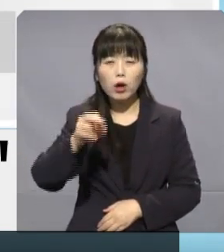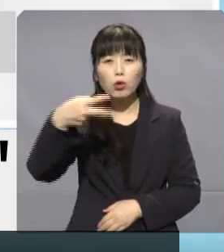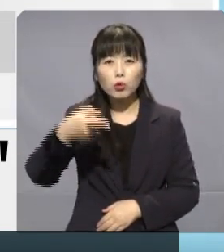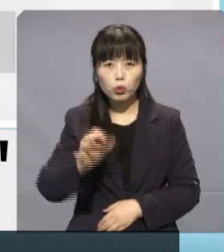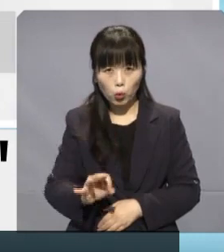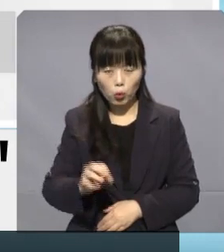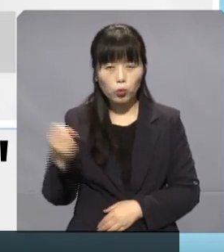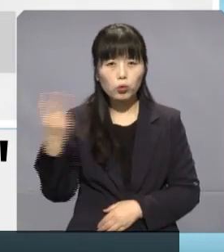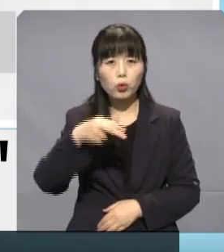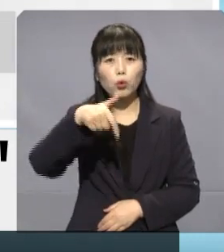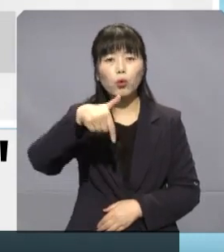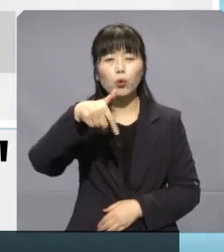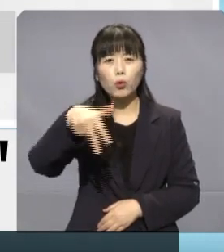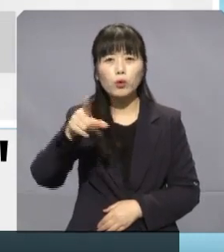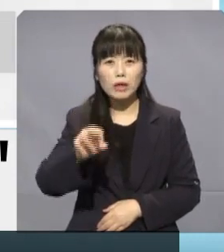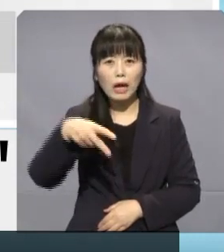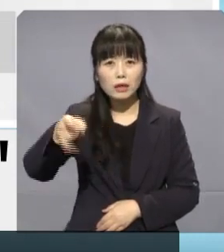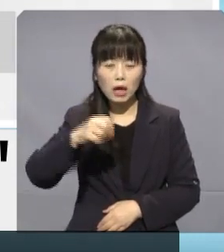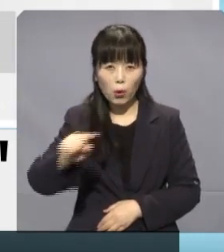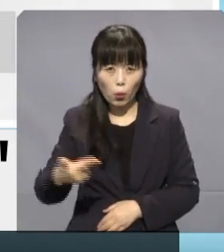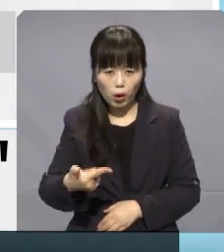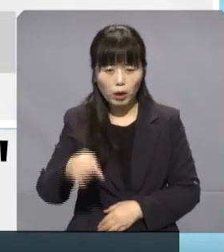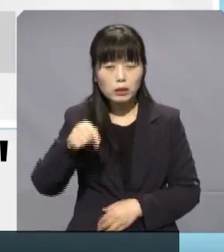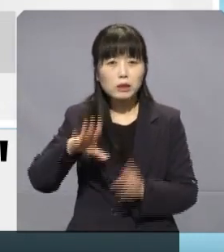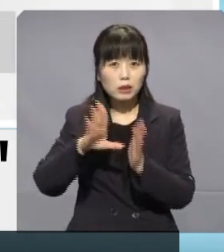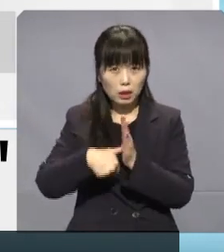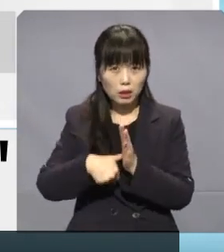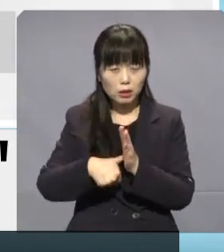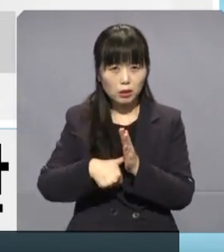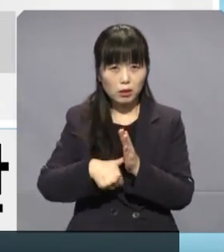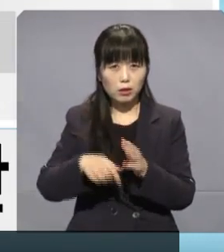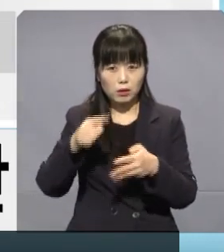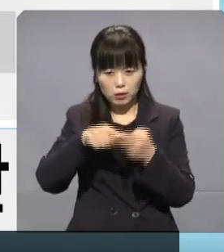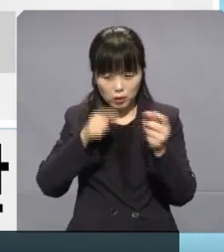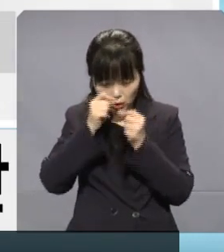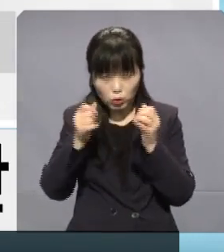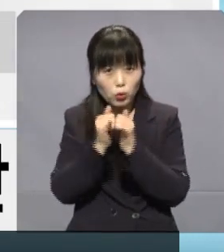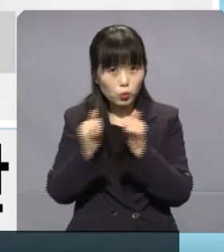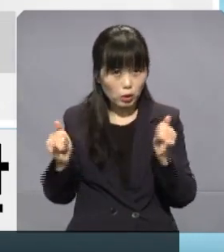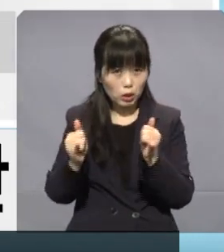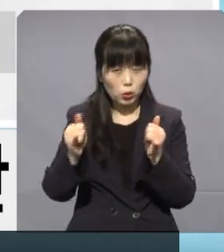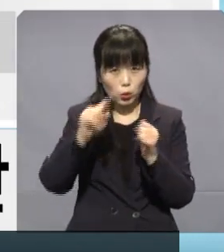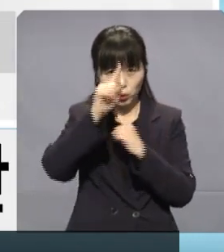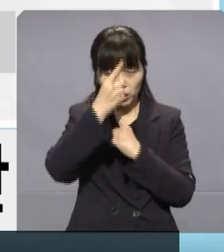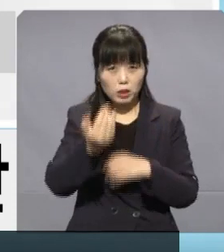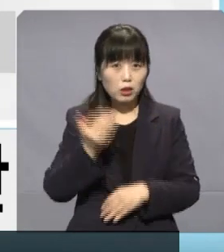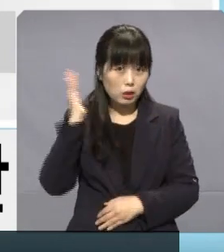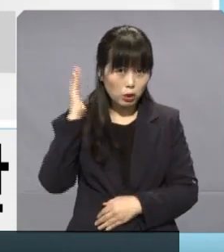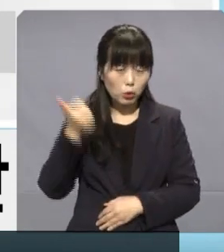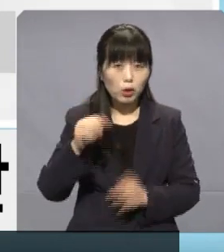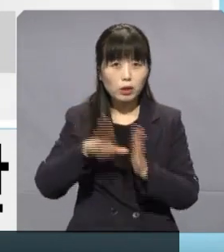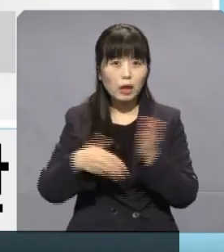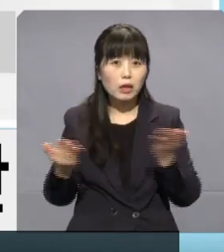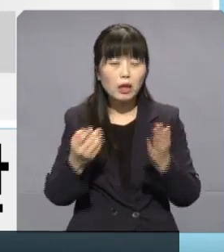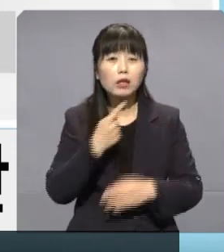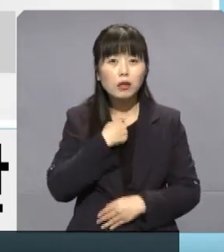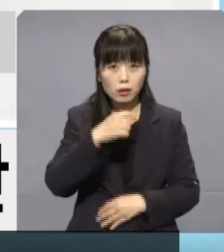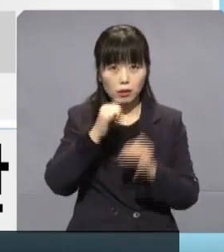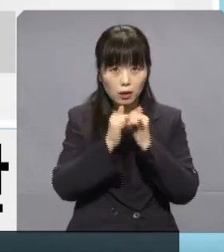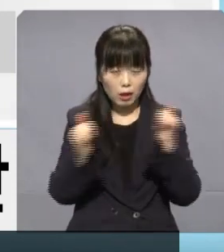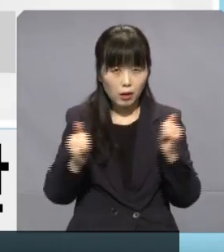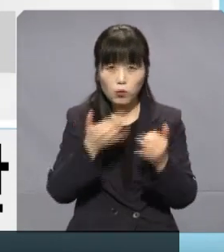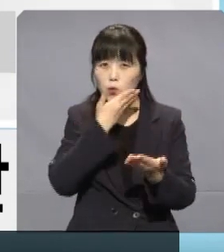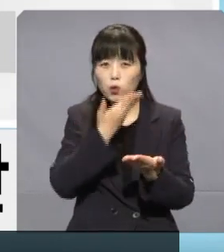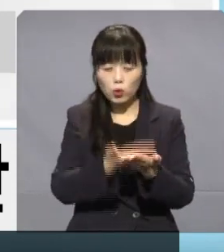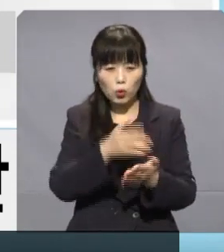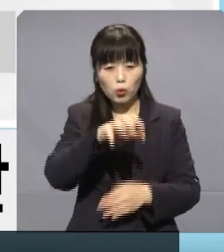장제원 이런 분들 그 당시에는 대부분 다 친이계로 분류됐던 분들입니다. 근데 이런 분들을 비롯해서 그 주요 포스트에 있지